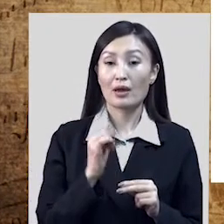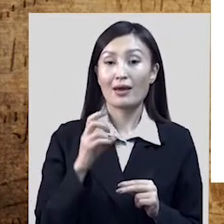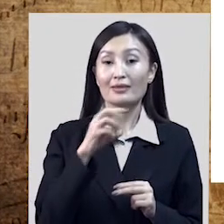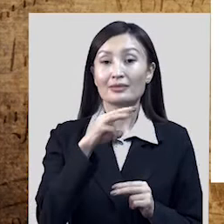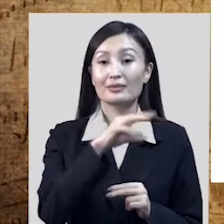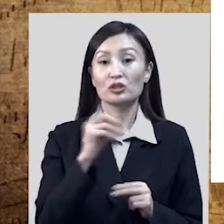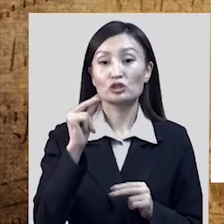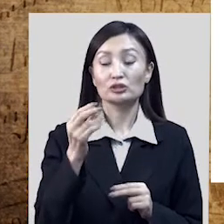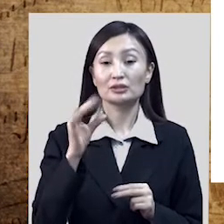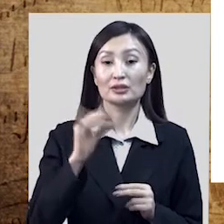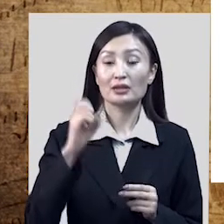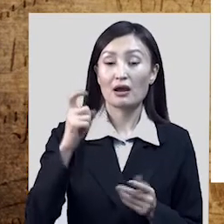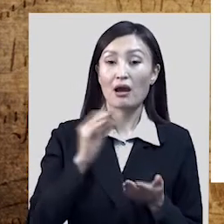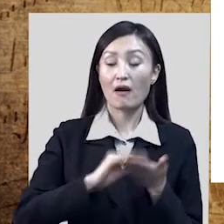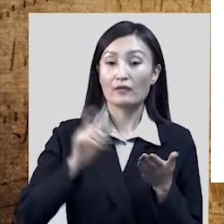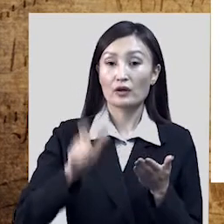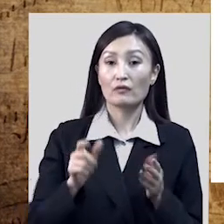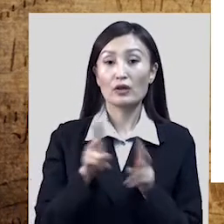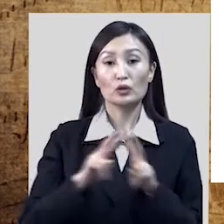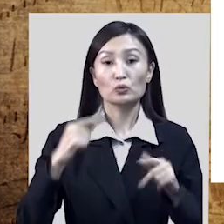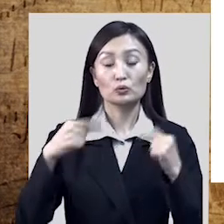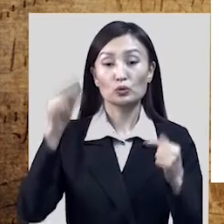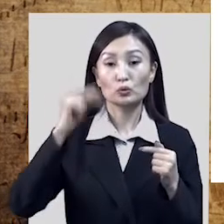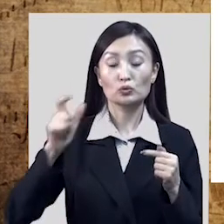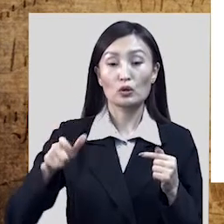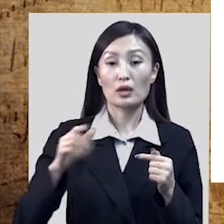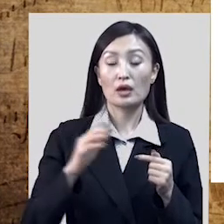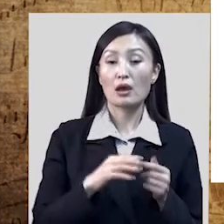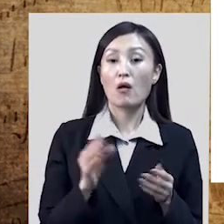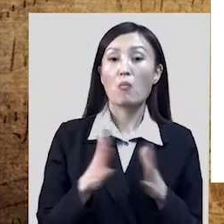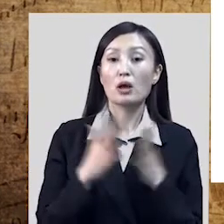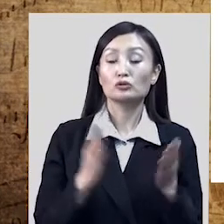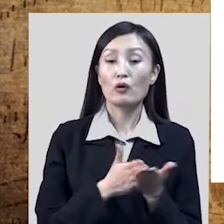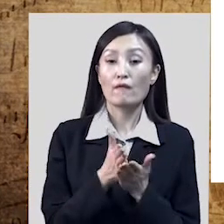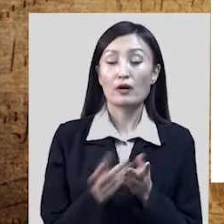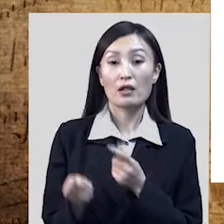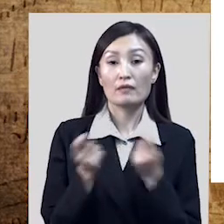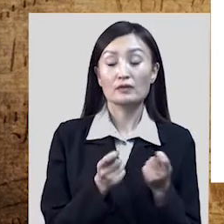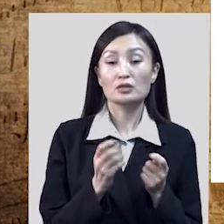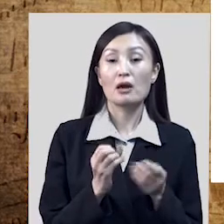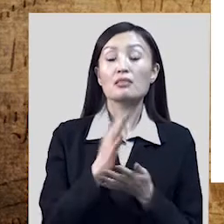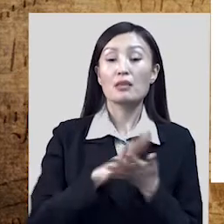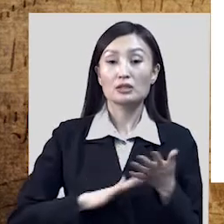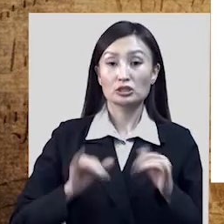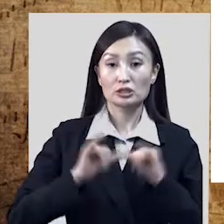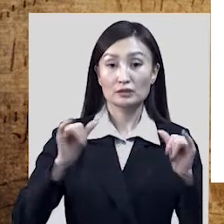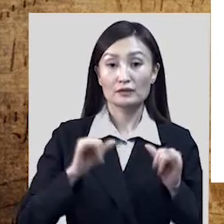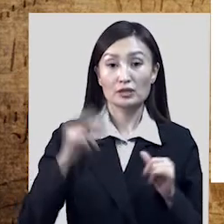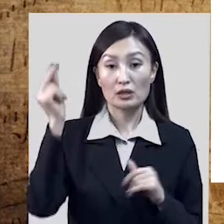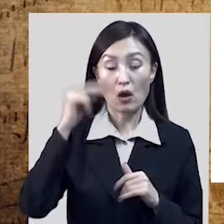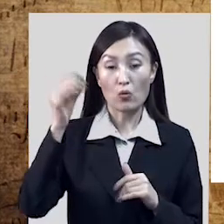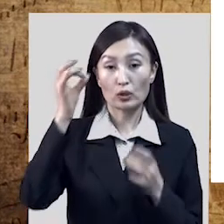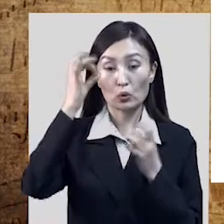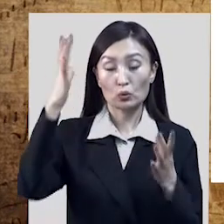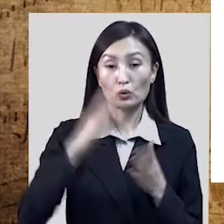авторов ученые центральной азии также как и другие ученые востока внесли большой вклад в дальнейшее развитие науки и культуры